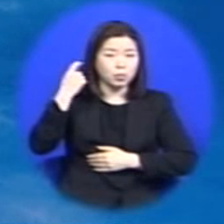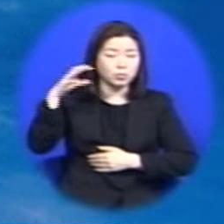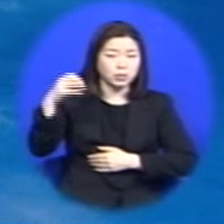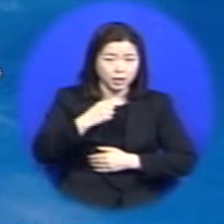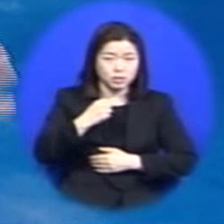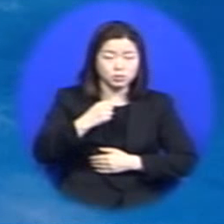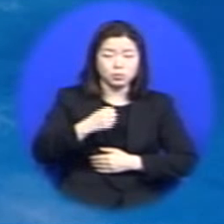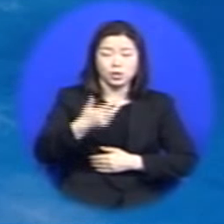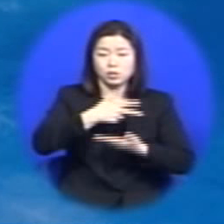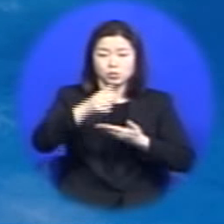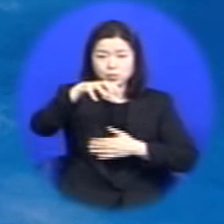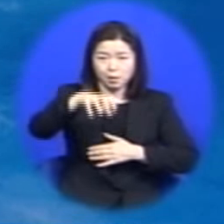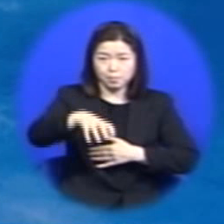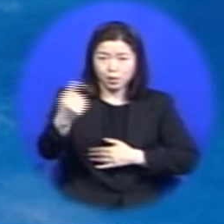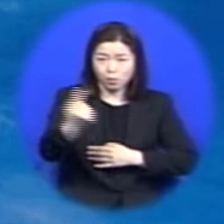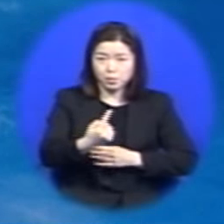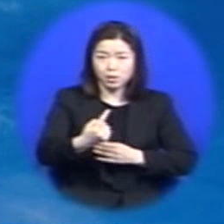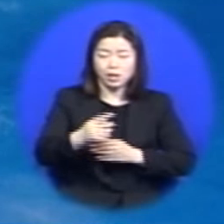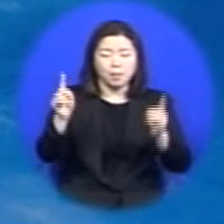안 바뀔 사람이 없어요, 사람이.